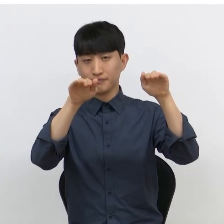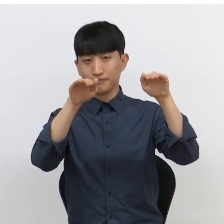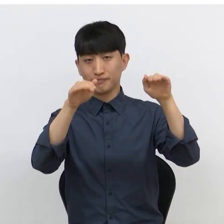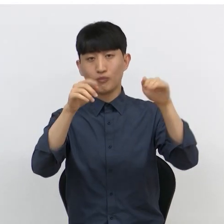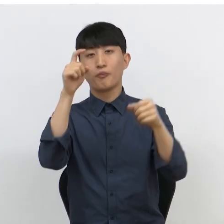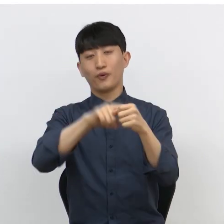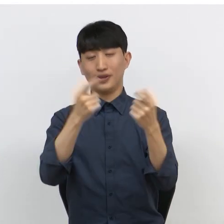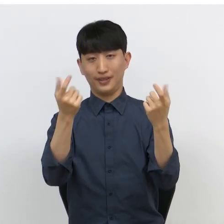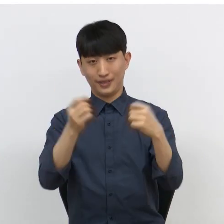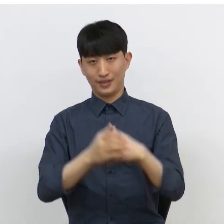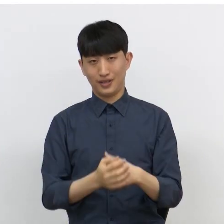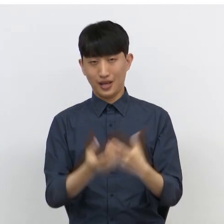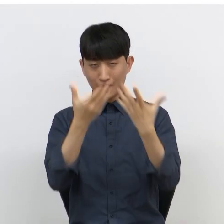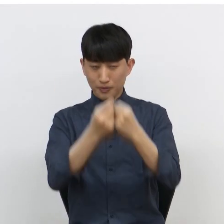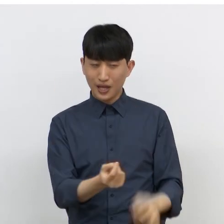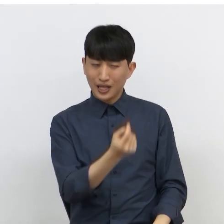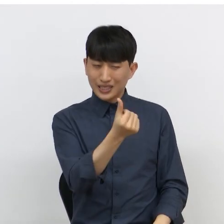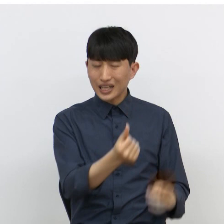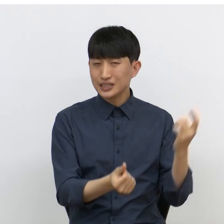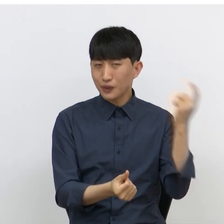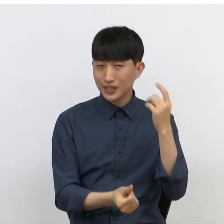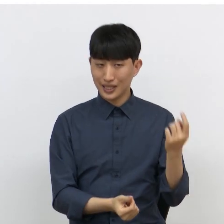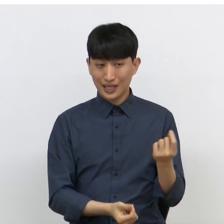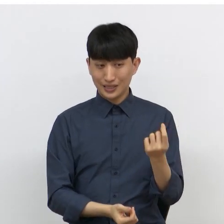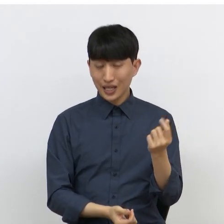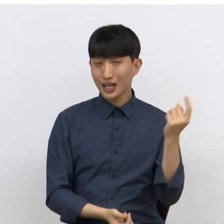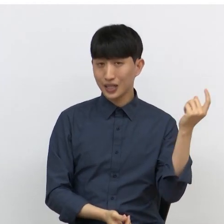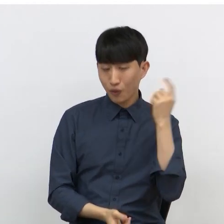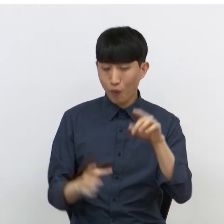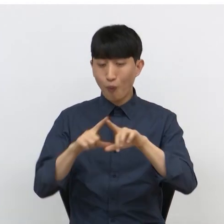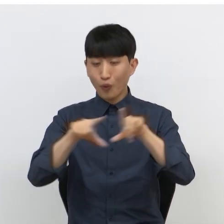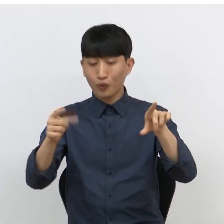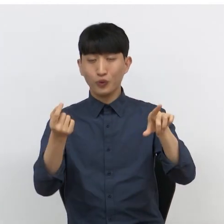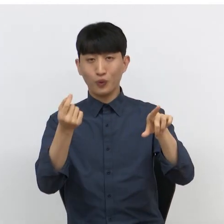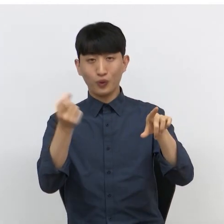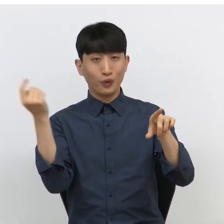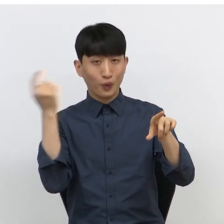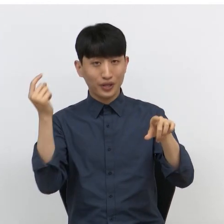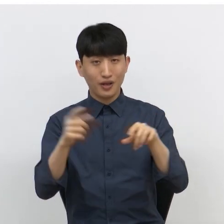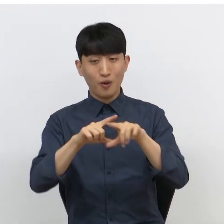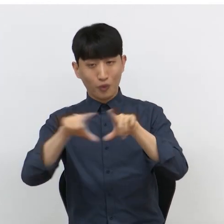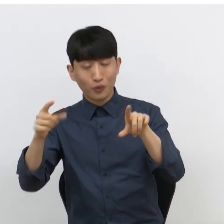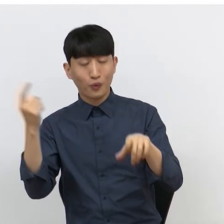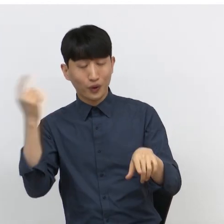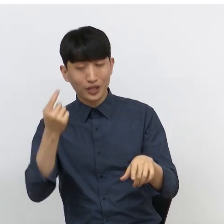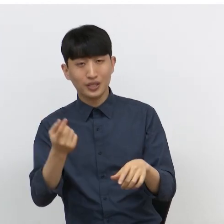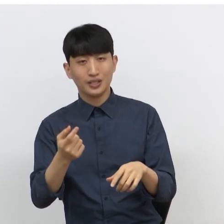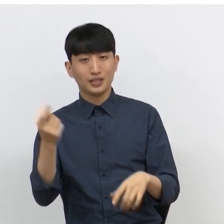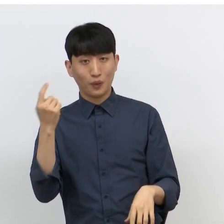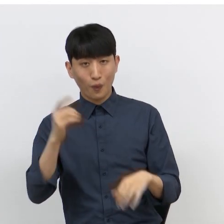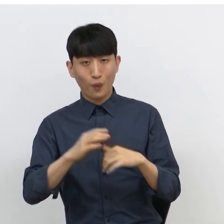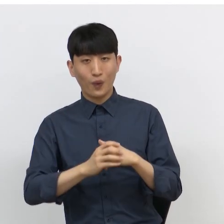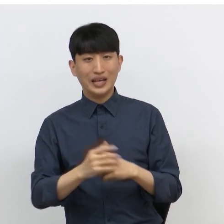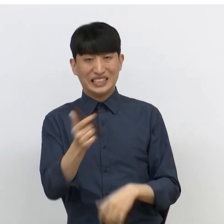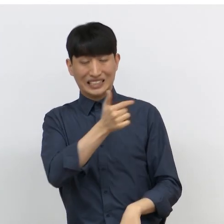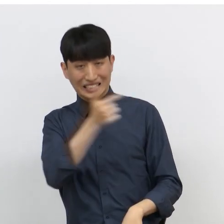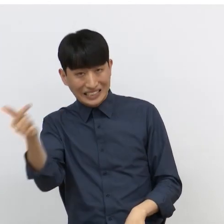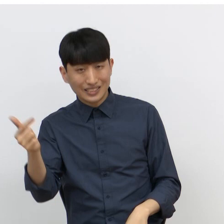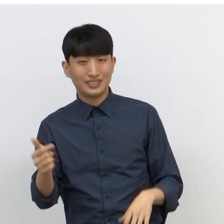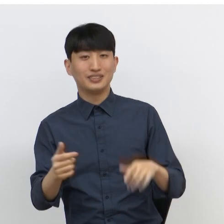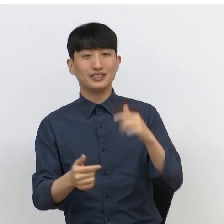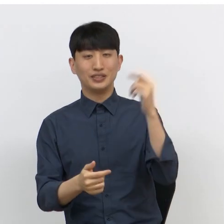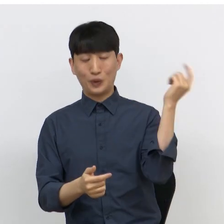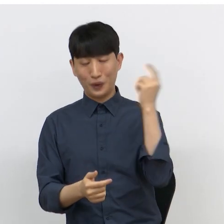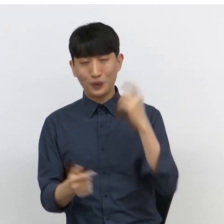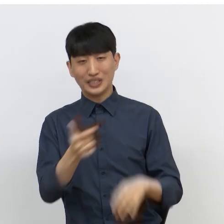이것은 작은 소리는 작게, 보통 소리는 보통으로, 큰 소리는 크게 들을 수 있는, 그걸 우리가 라우드니스라고